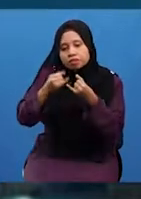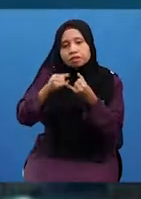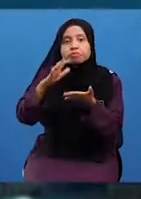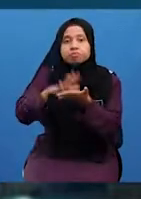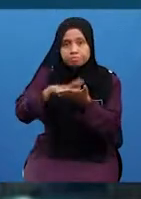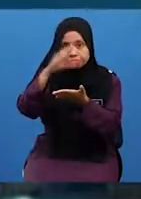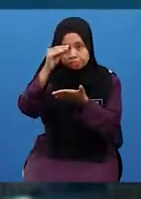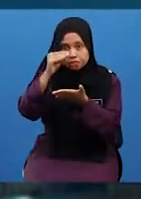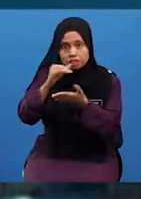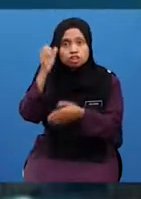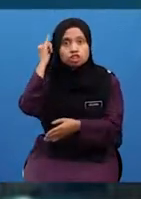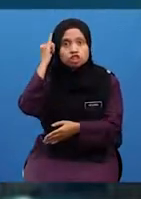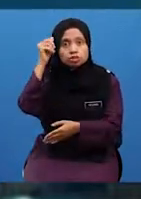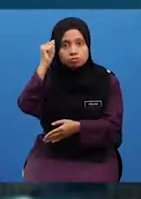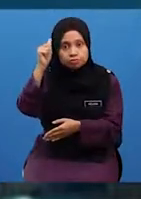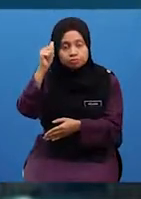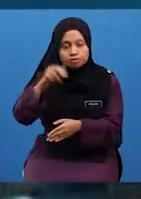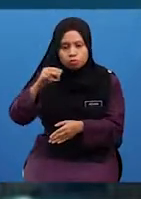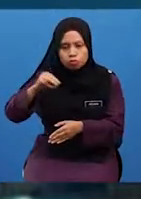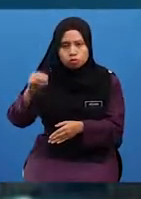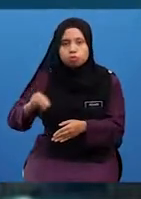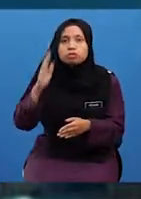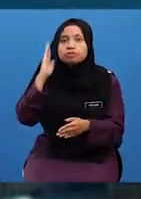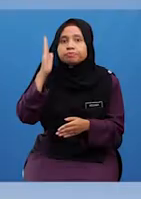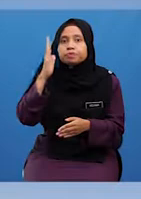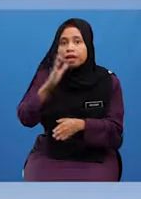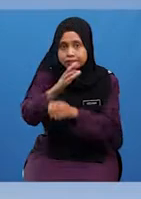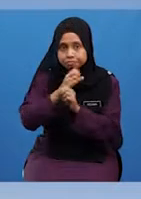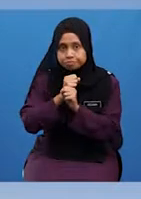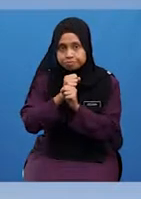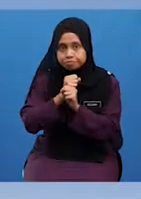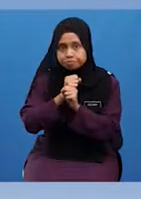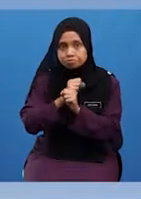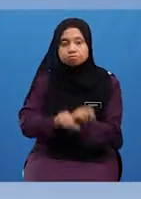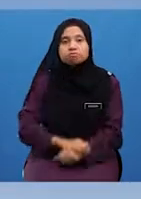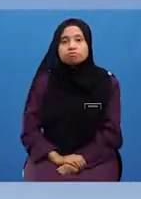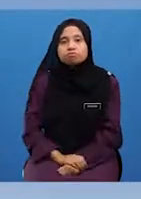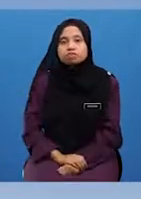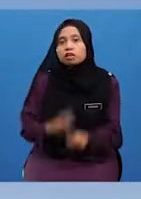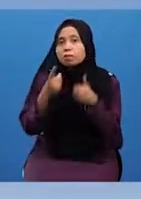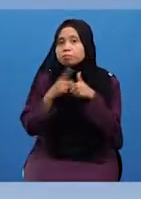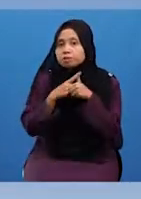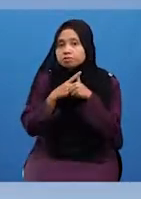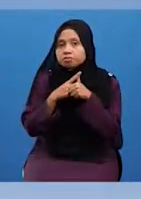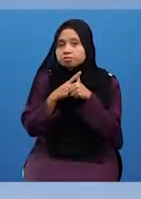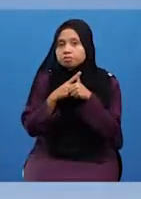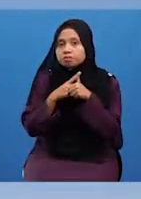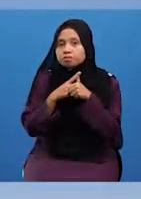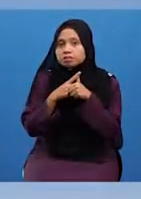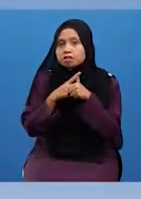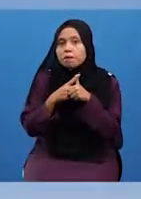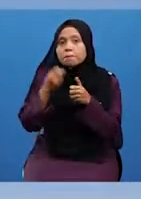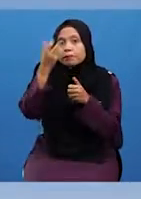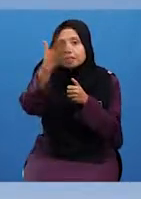pembelajaran, insya-Allah murid-murid akan dapat pertama,